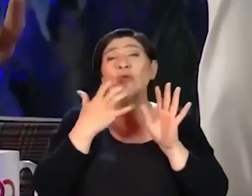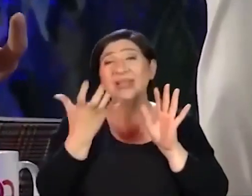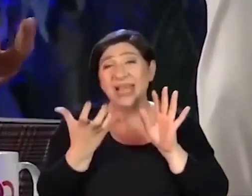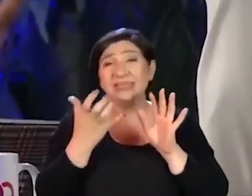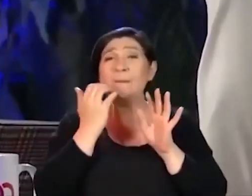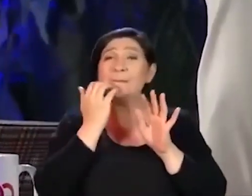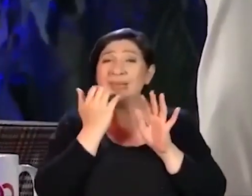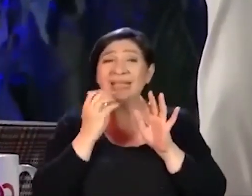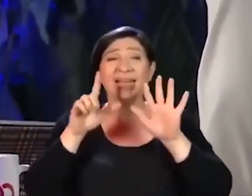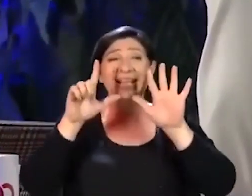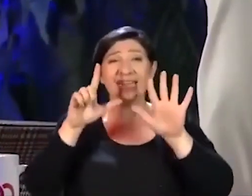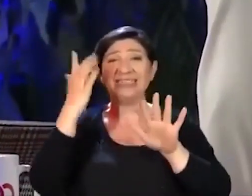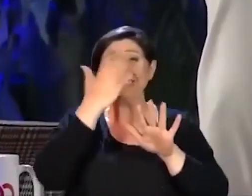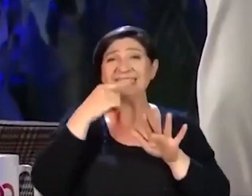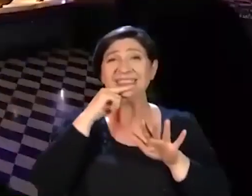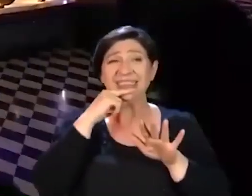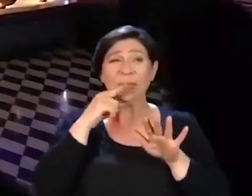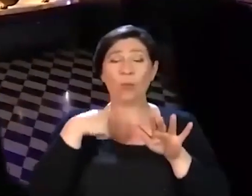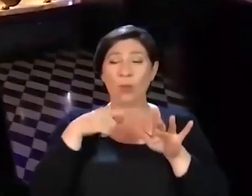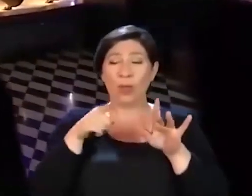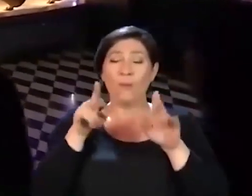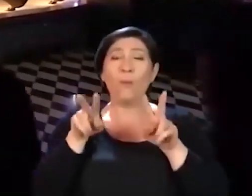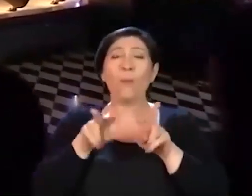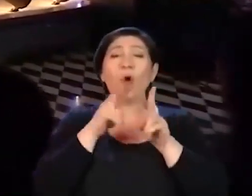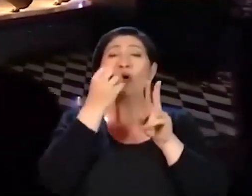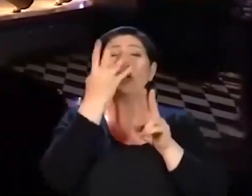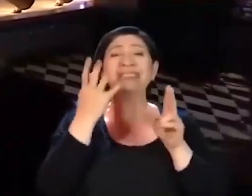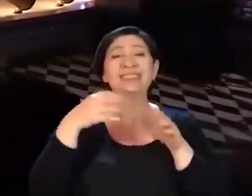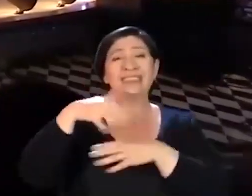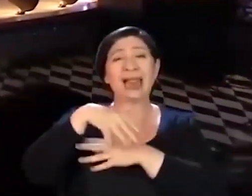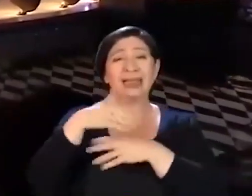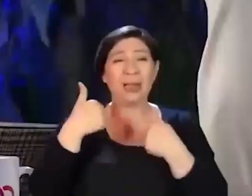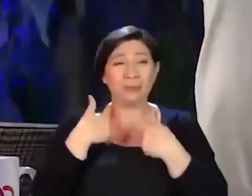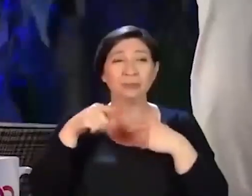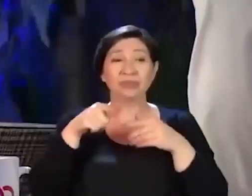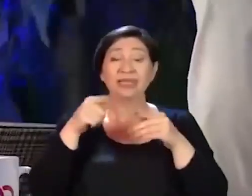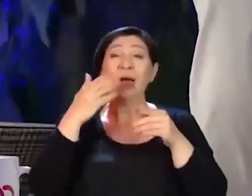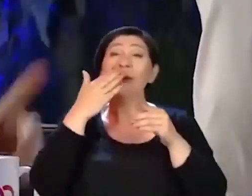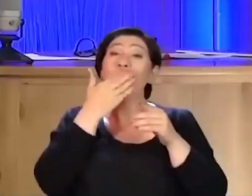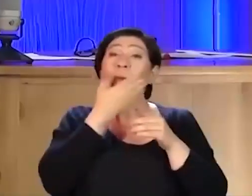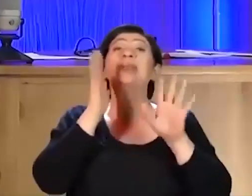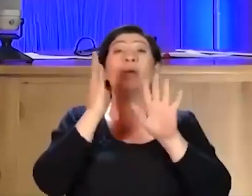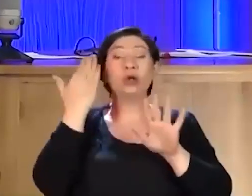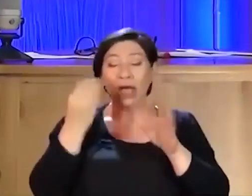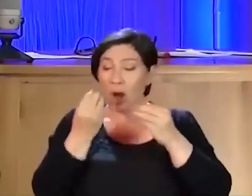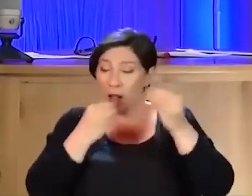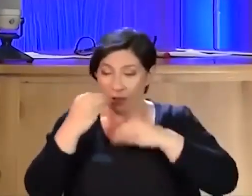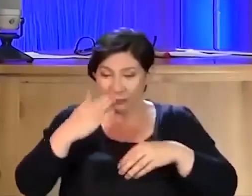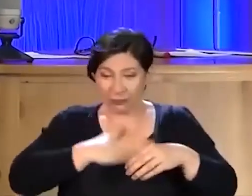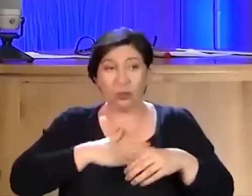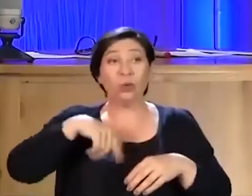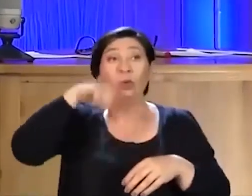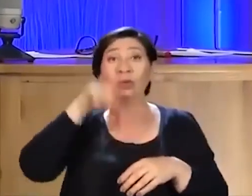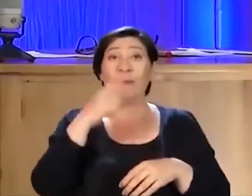domates, peynir, 7 tane siyah zeytin. Bu benim morgül salatam. Şimdi ben sahurda bunu yiyeceğim. Ağlayacağım morgül salatam. Günde bir